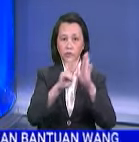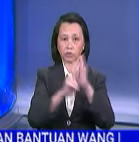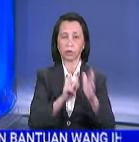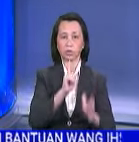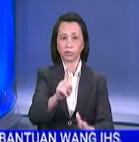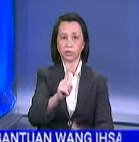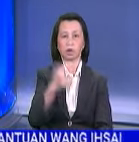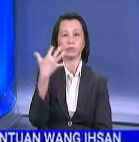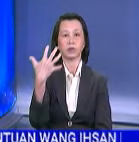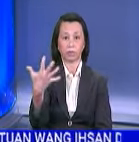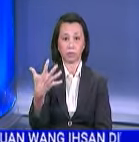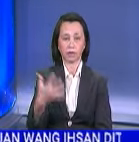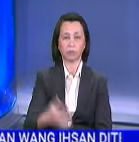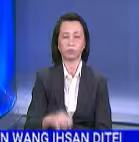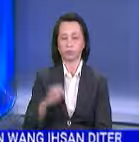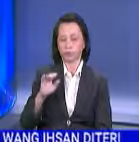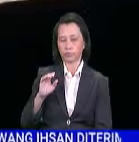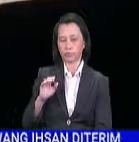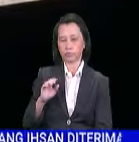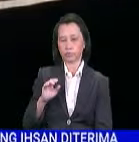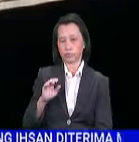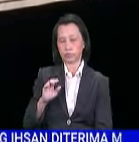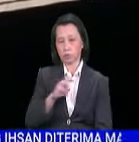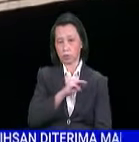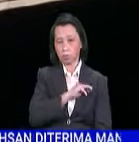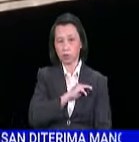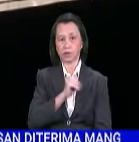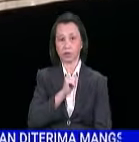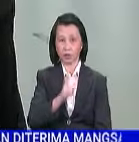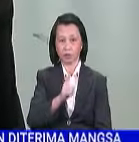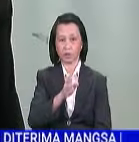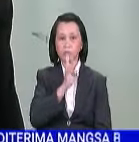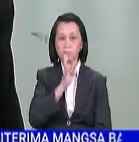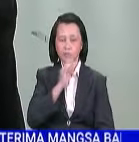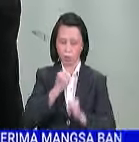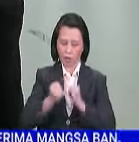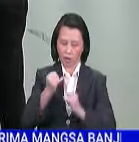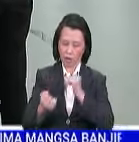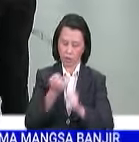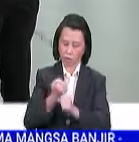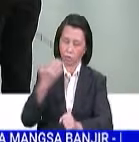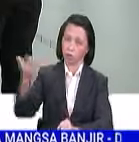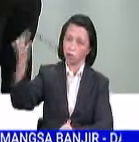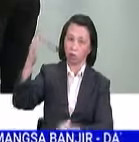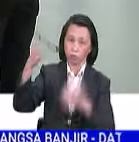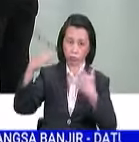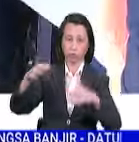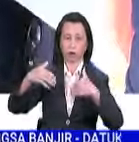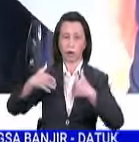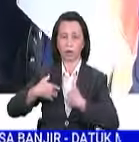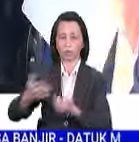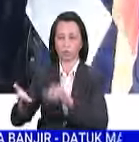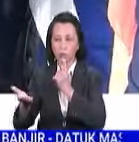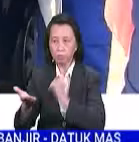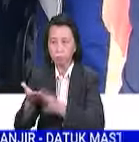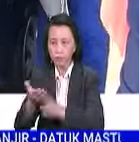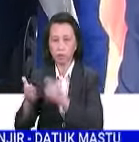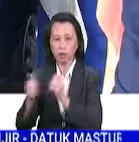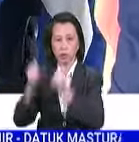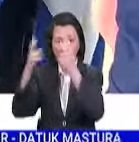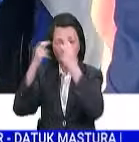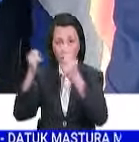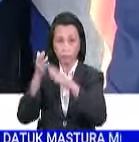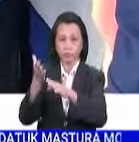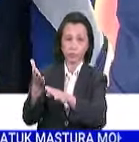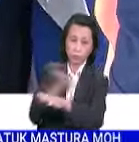Islam kelima itu. Idris berkata pihak Tabung Haji akhir tahun lalu telah melakukan perbincangan dengan Arab Saudi